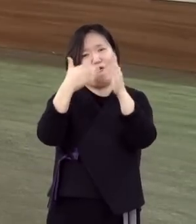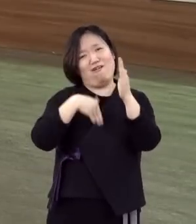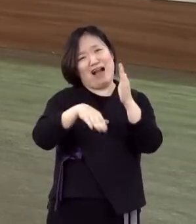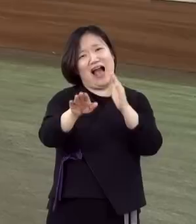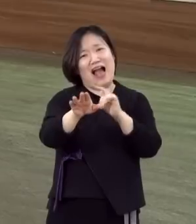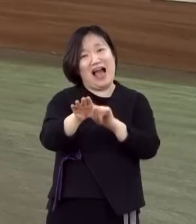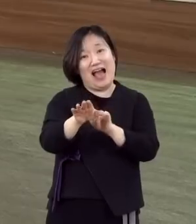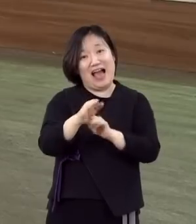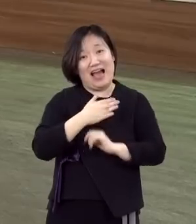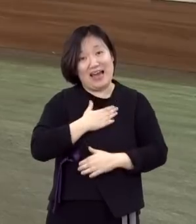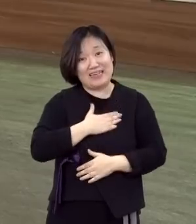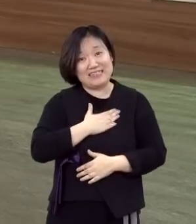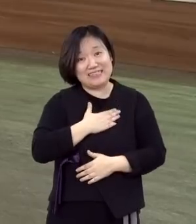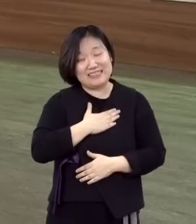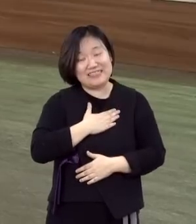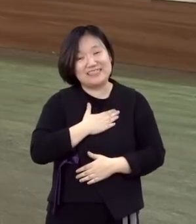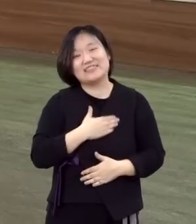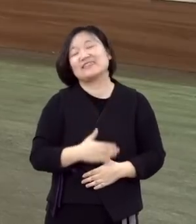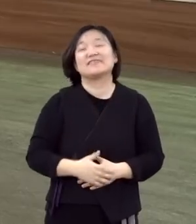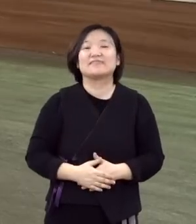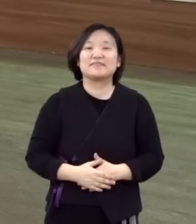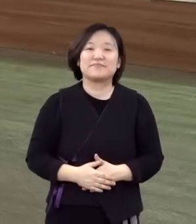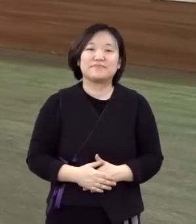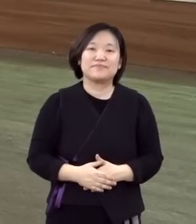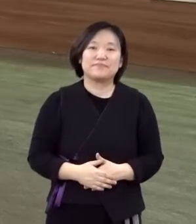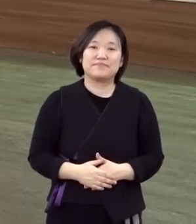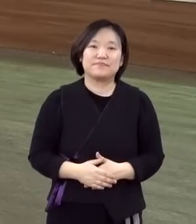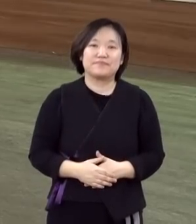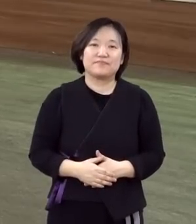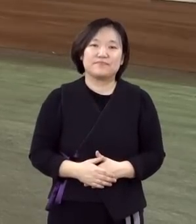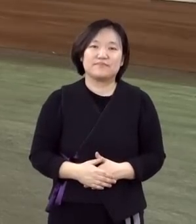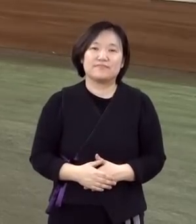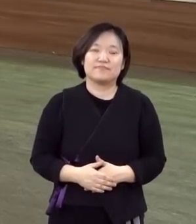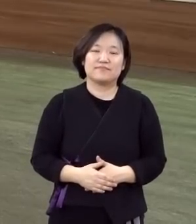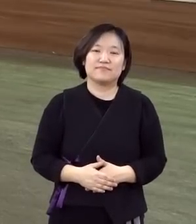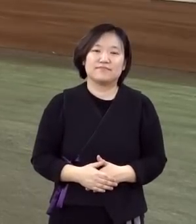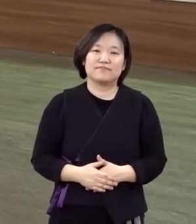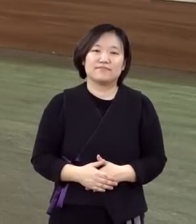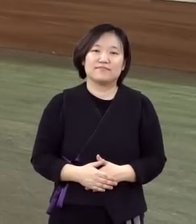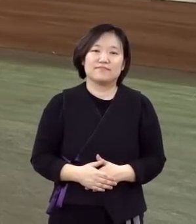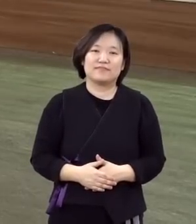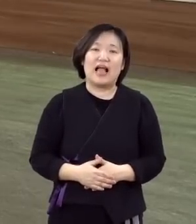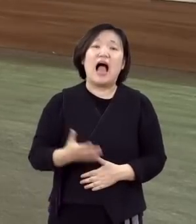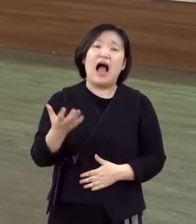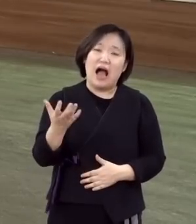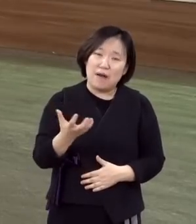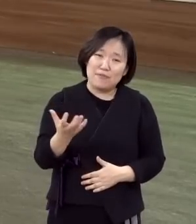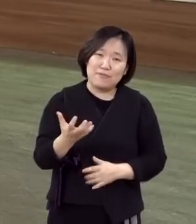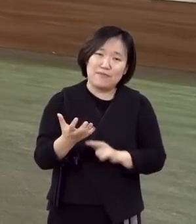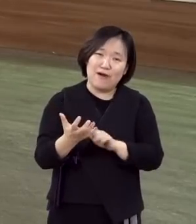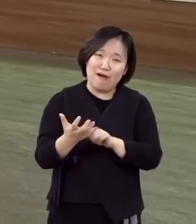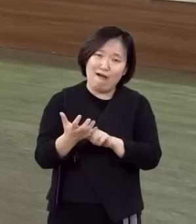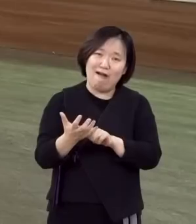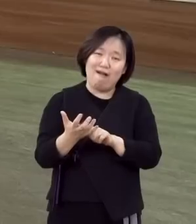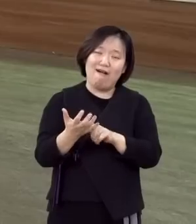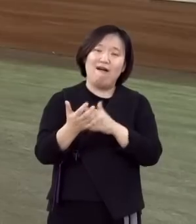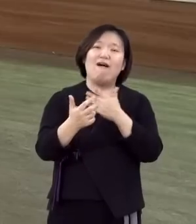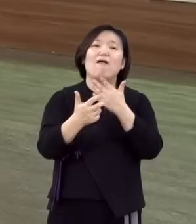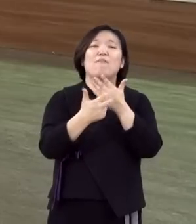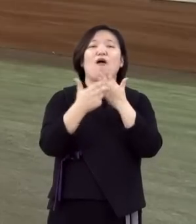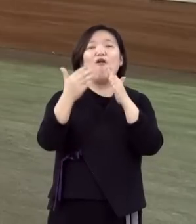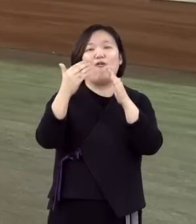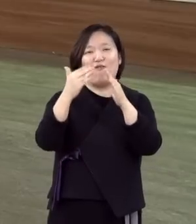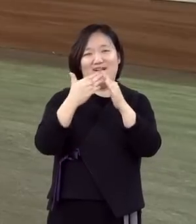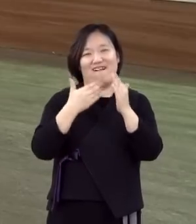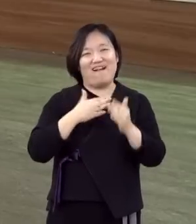한이야기가좀길어졌네요. 예.그러니여러분,아프면 병원에가세요.병원에